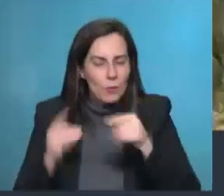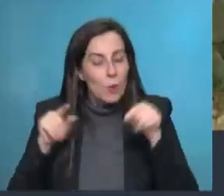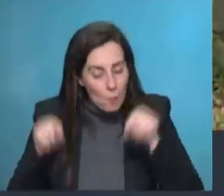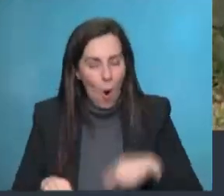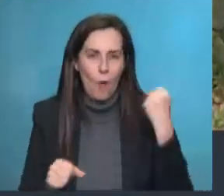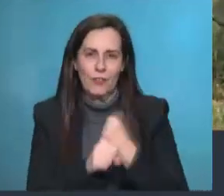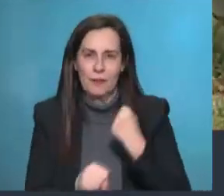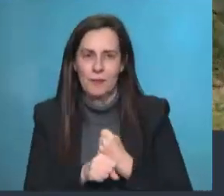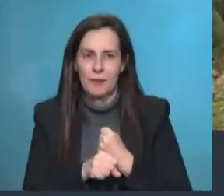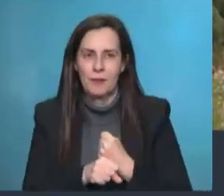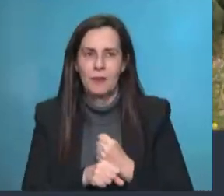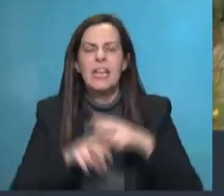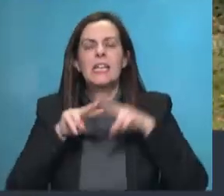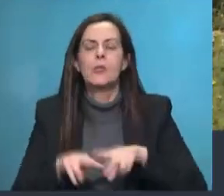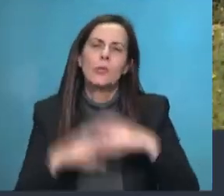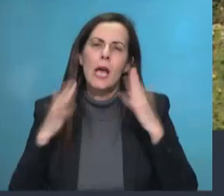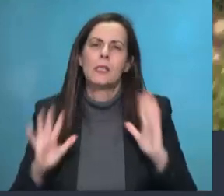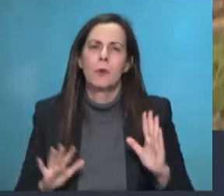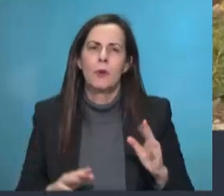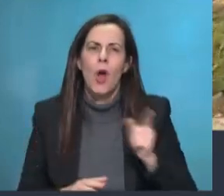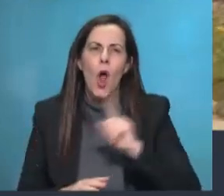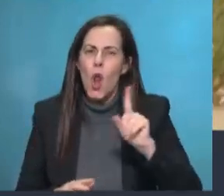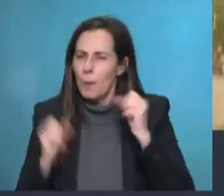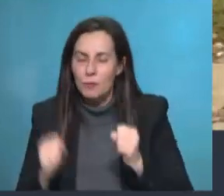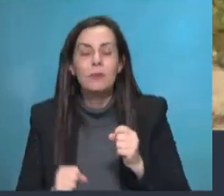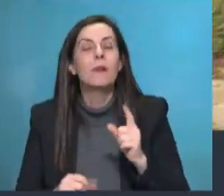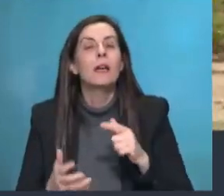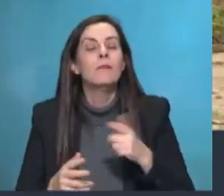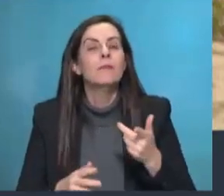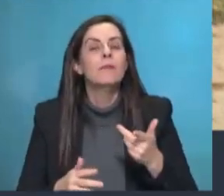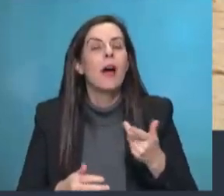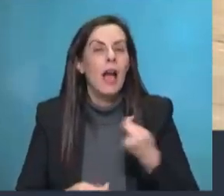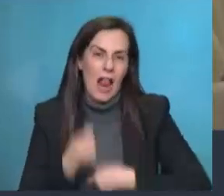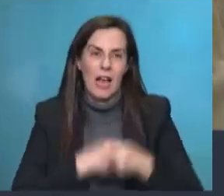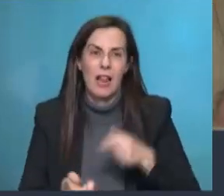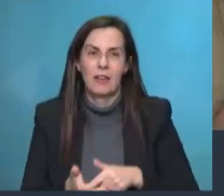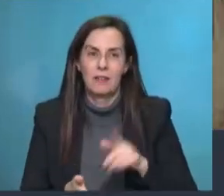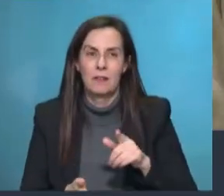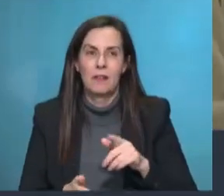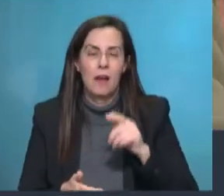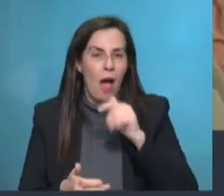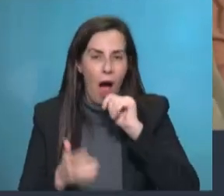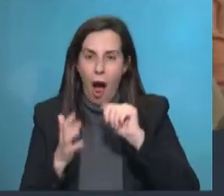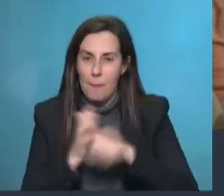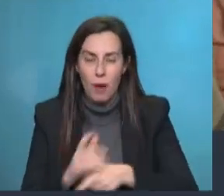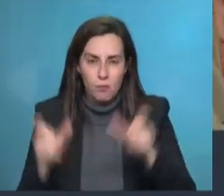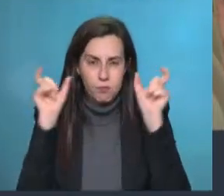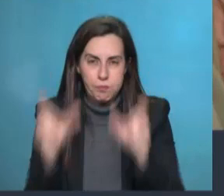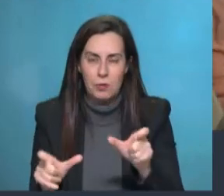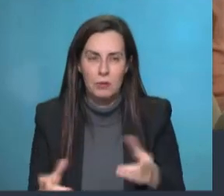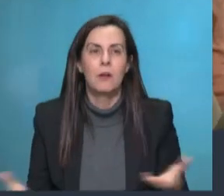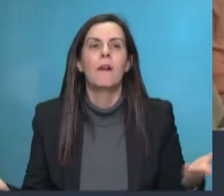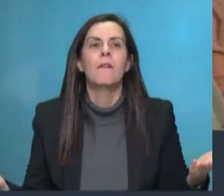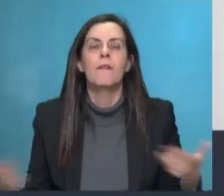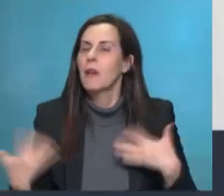עובדים הישרדות זה הסיפור לא בטחונית הישרדות כלכלית באזה שלב הבנק סוגר אותך ואתה אין